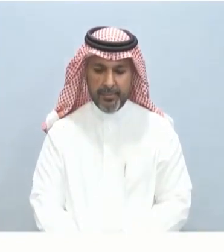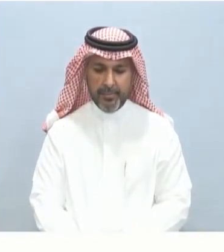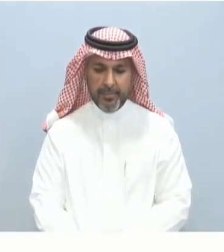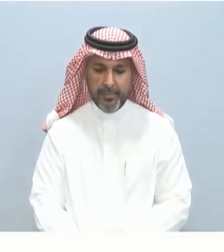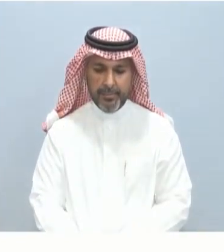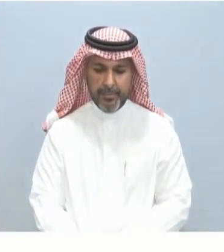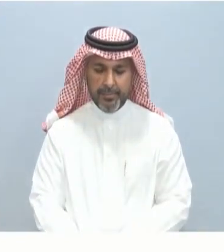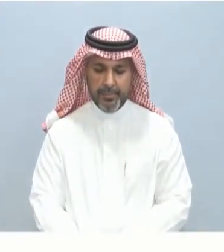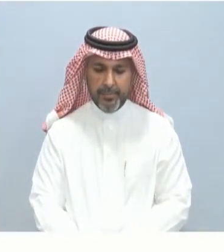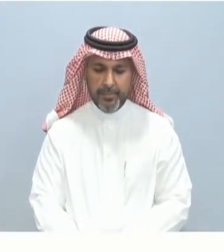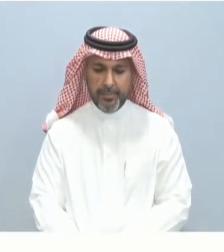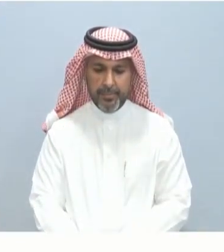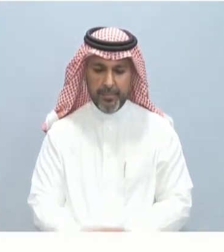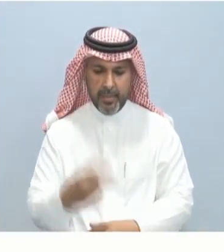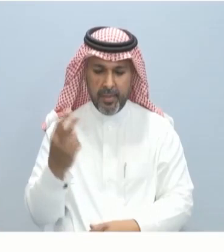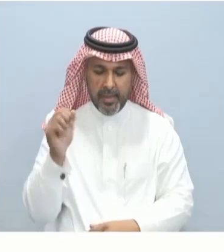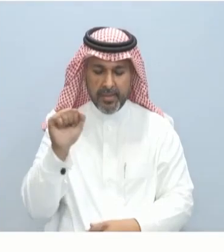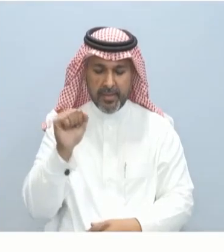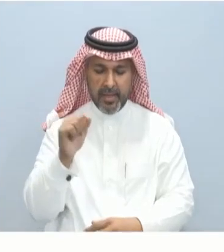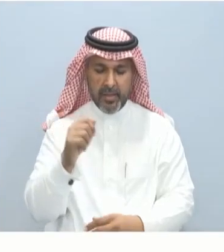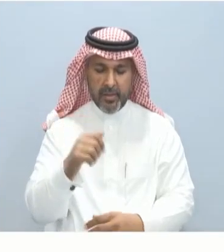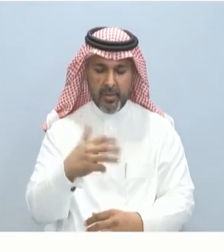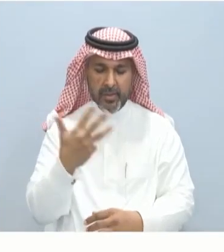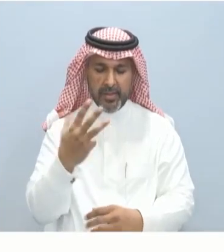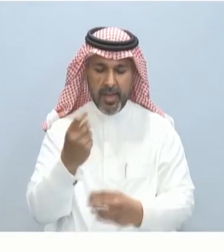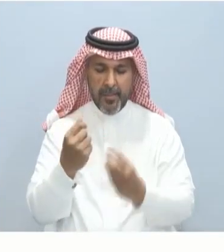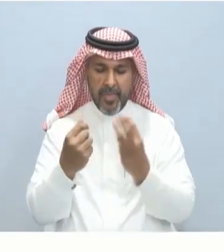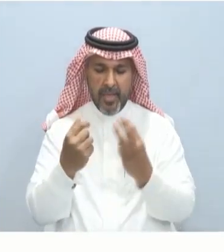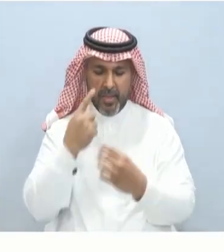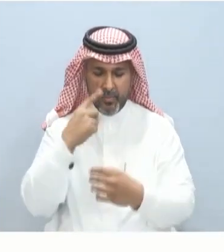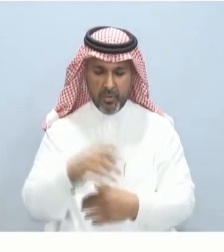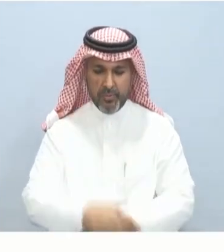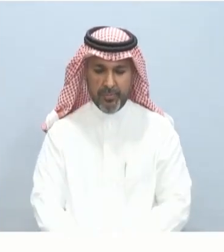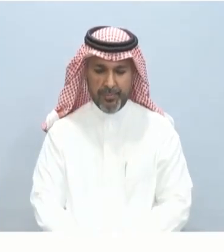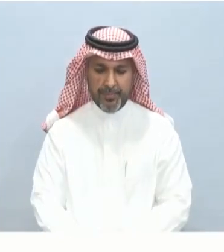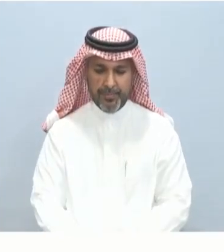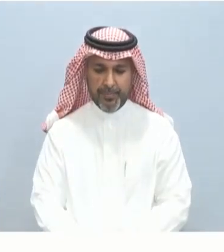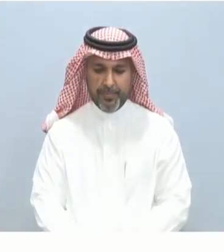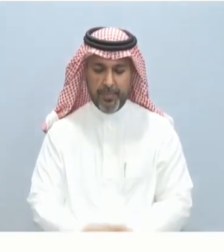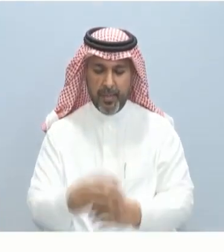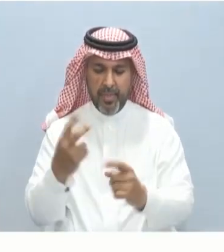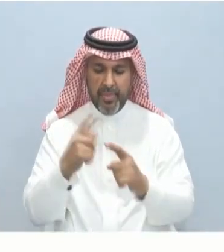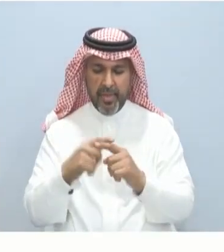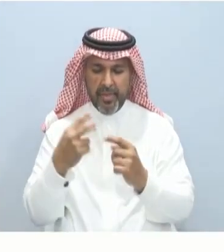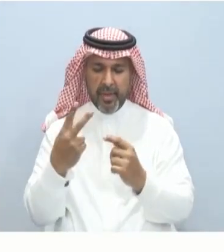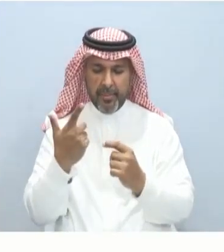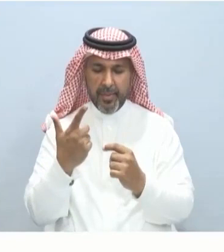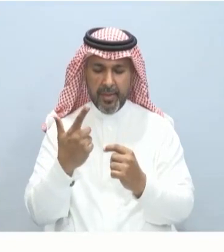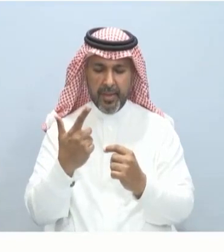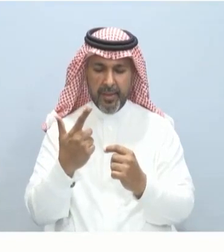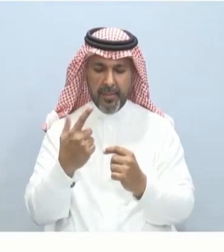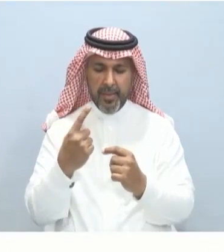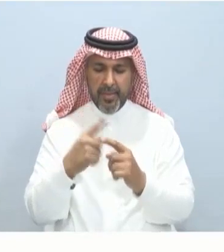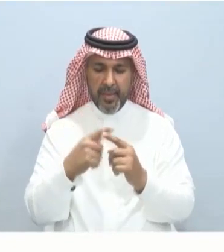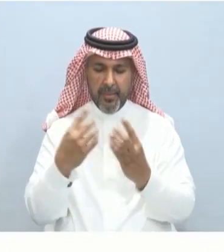اربعه صاد تربيع جذرها اثنين صاد والتسعه جذرها الثلاثه لنرى الان الناتج اثنين ضرب اثنين صاد ضرب ثلاثه